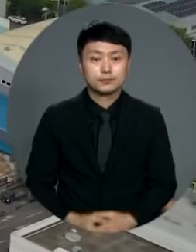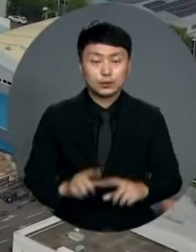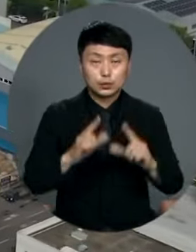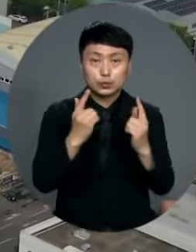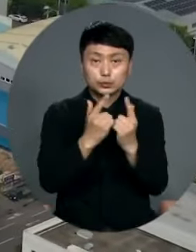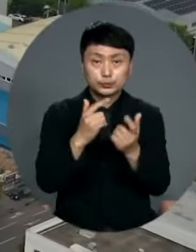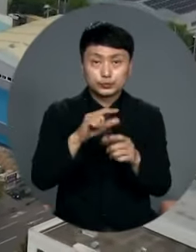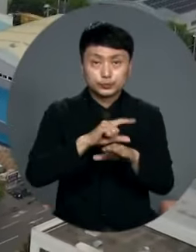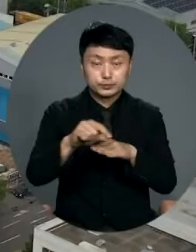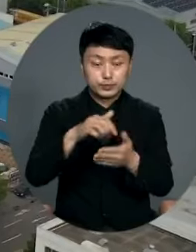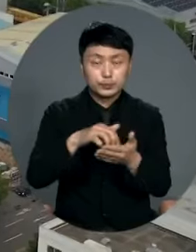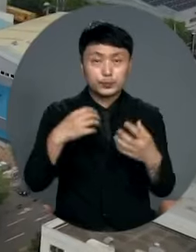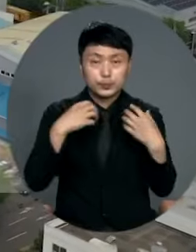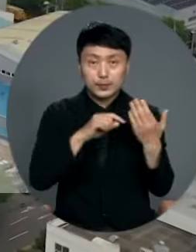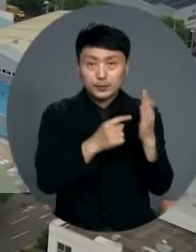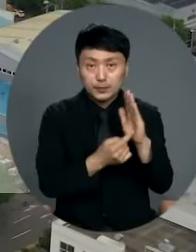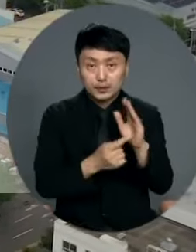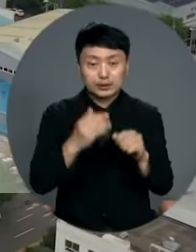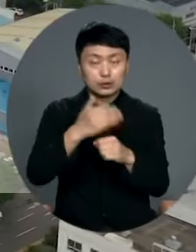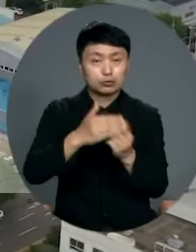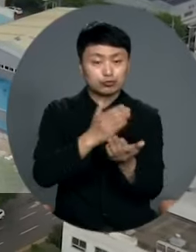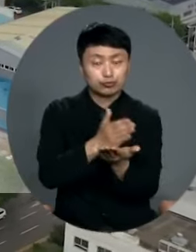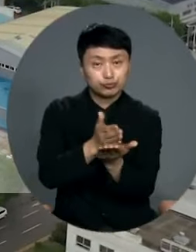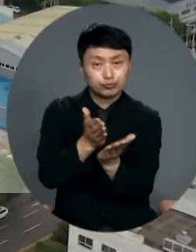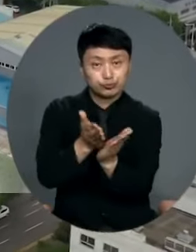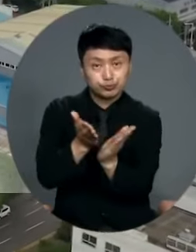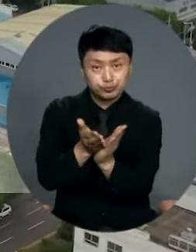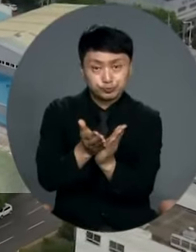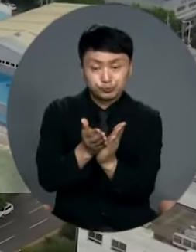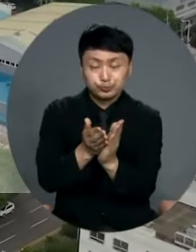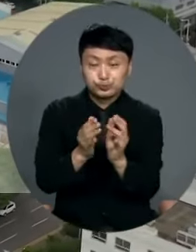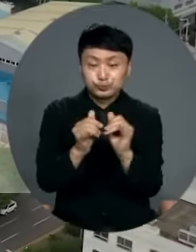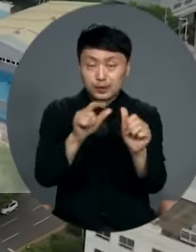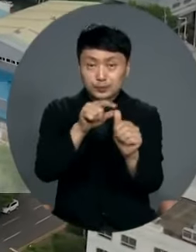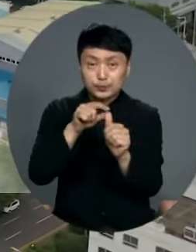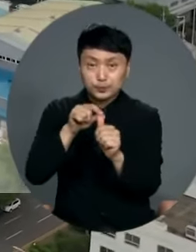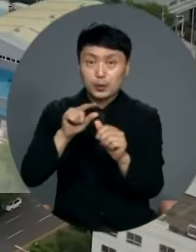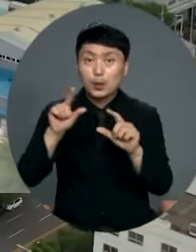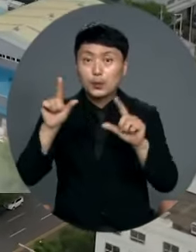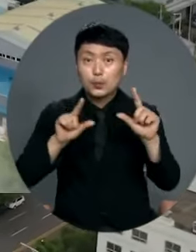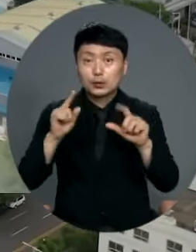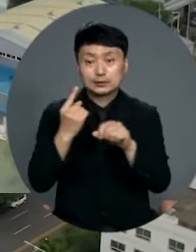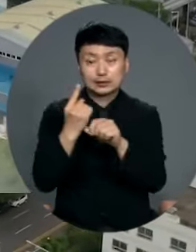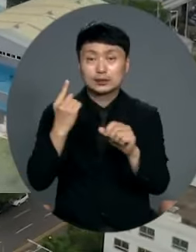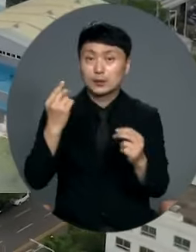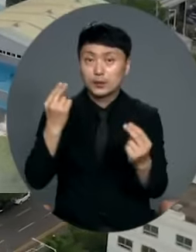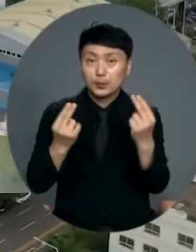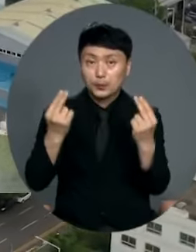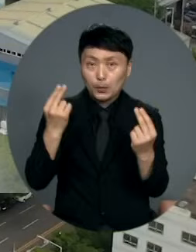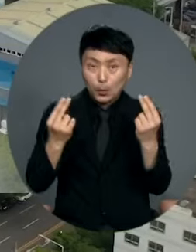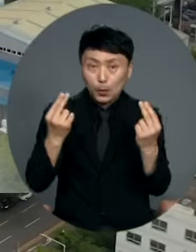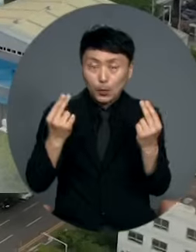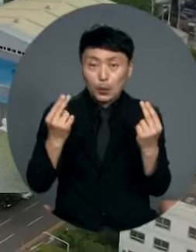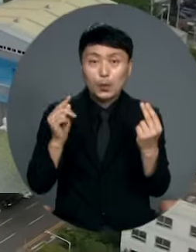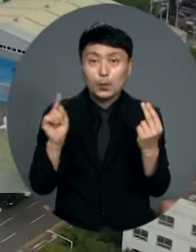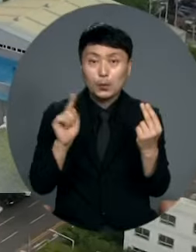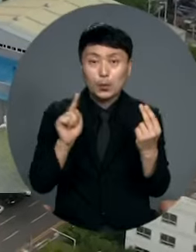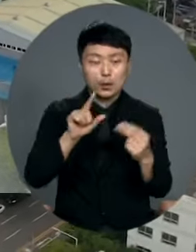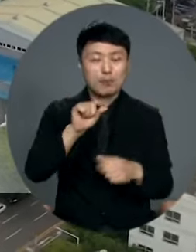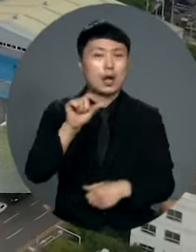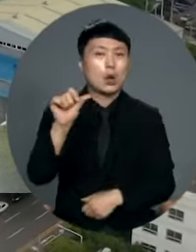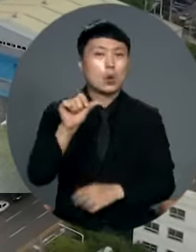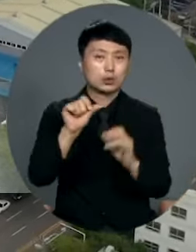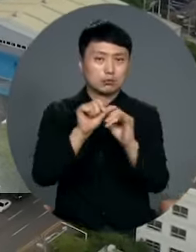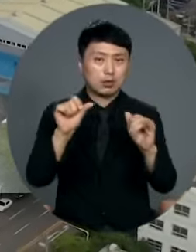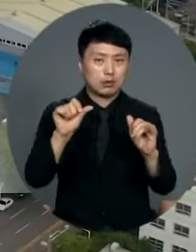동북지방 통계청이 발표한 대구 산업별 인력 현황 분석에 따르면 지난해 기준 대구의 산업 부족 인원은 1만